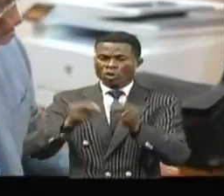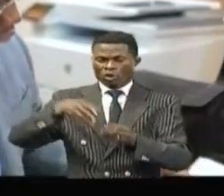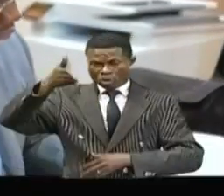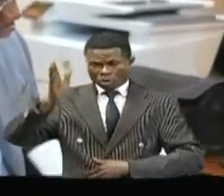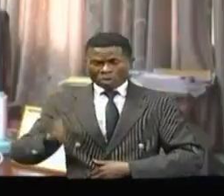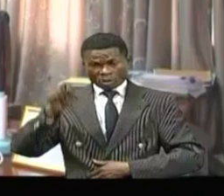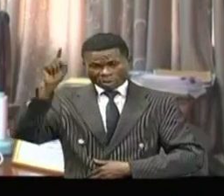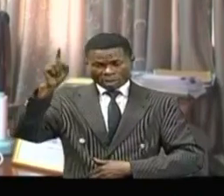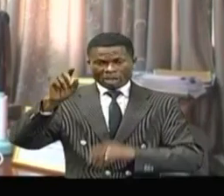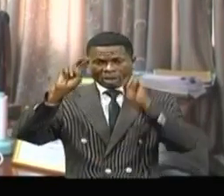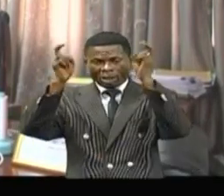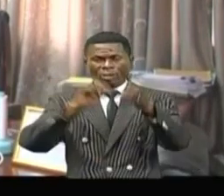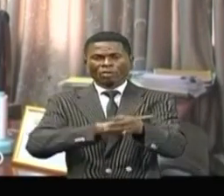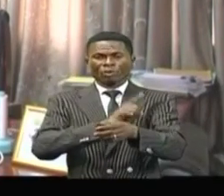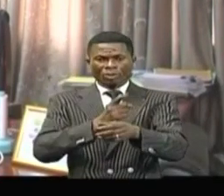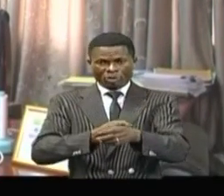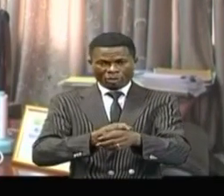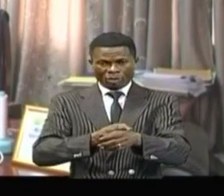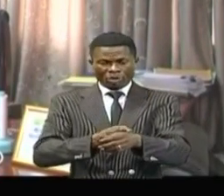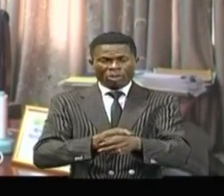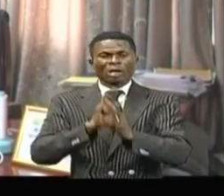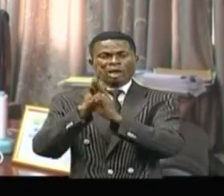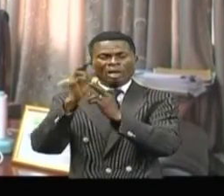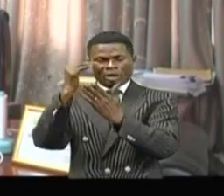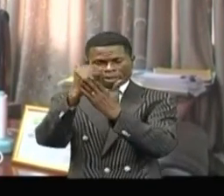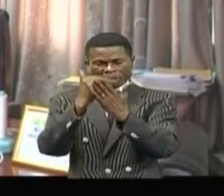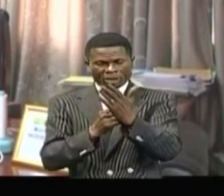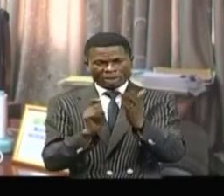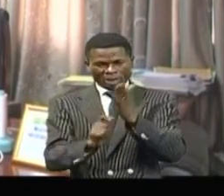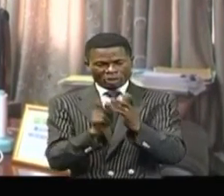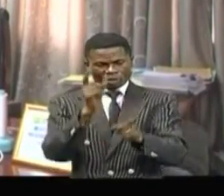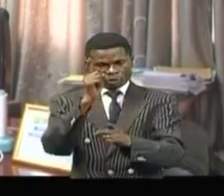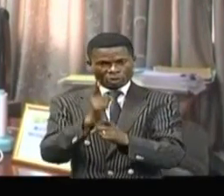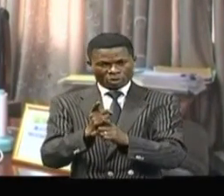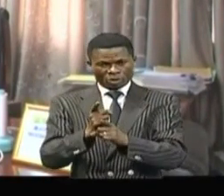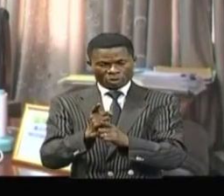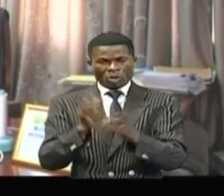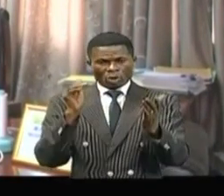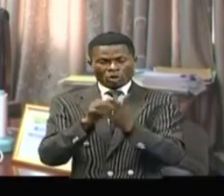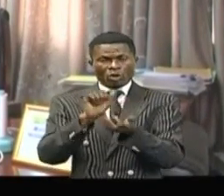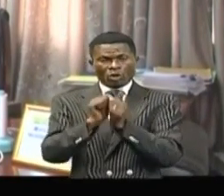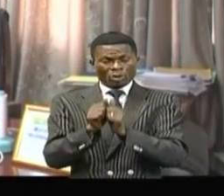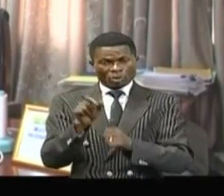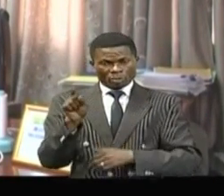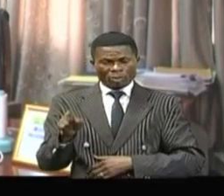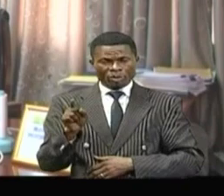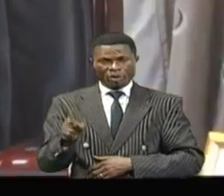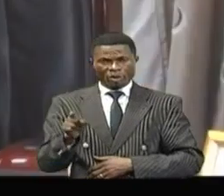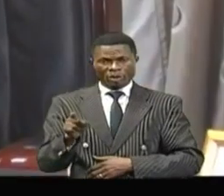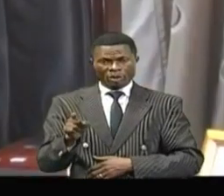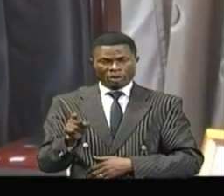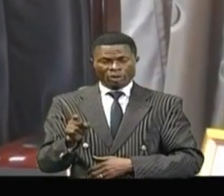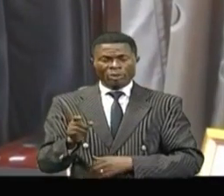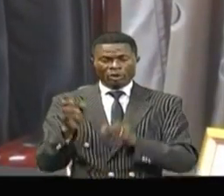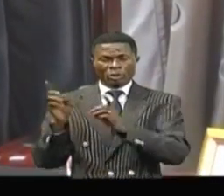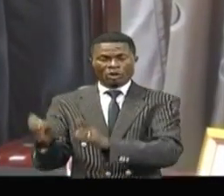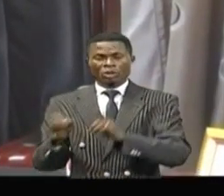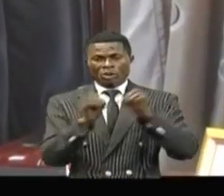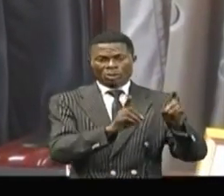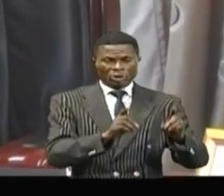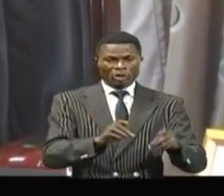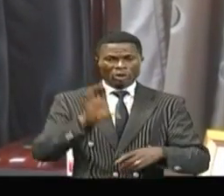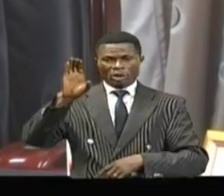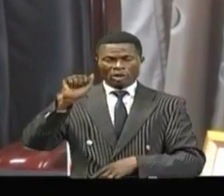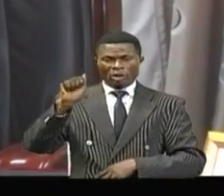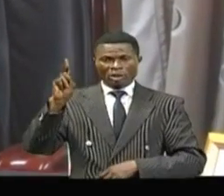terrain à Goma en vue de faire un état des lieux technique et juridique au regard de cette problématique de relocalisation du camp